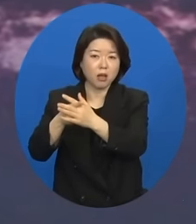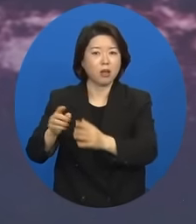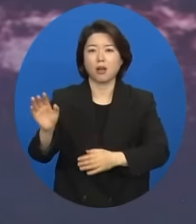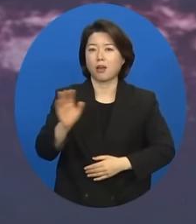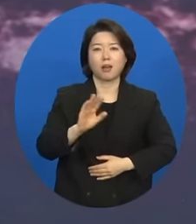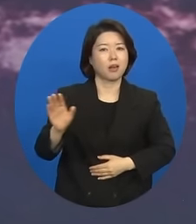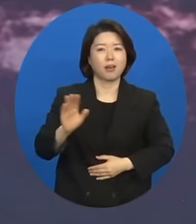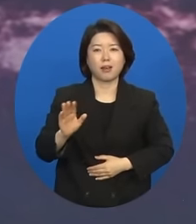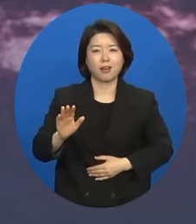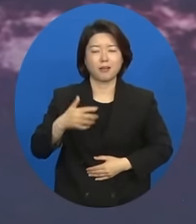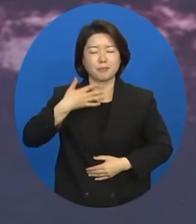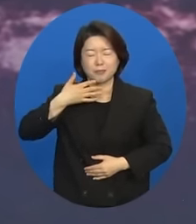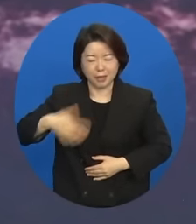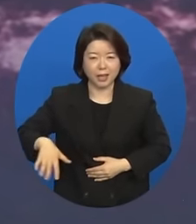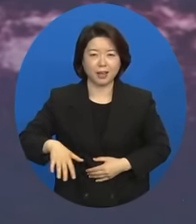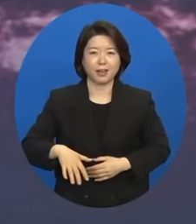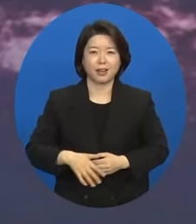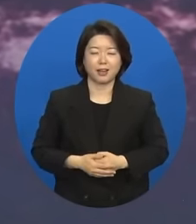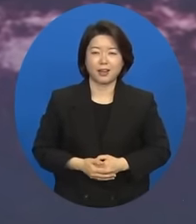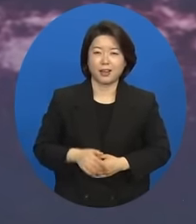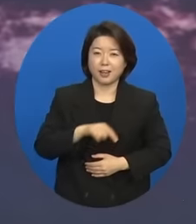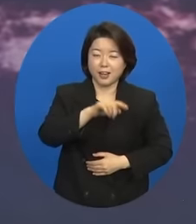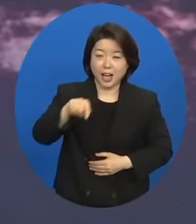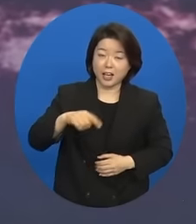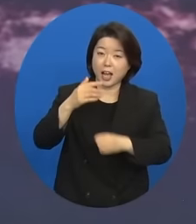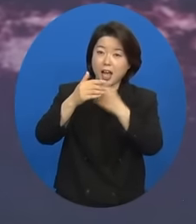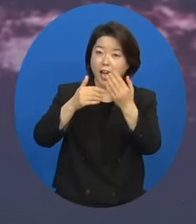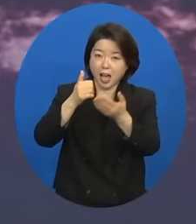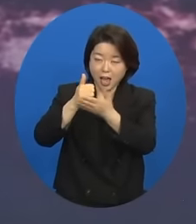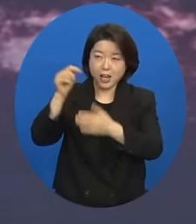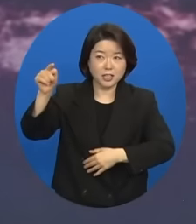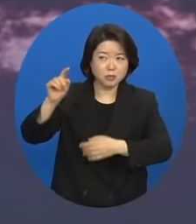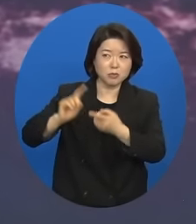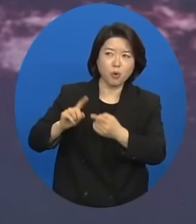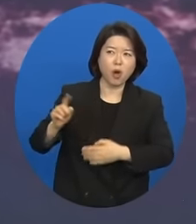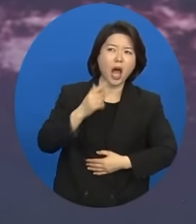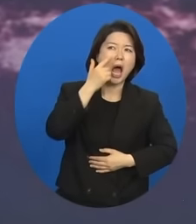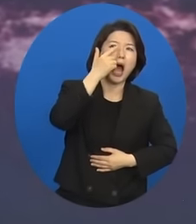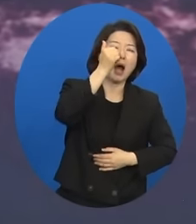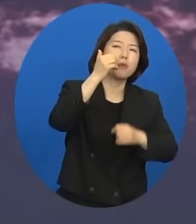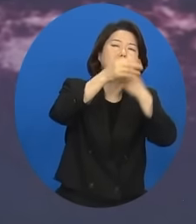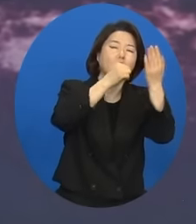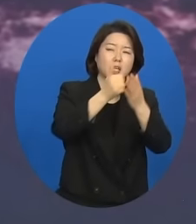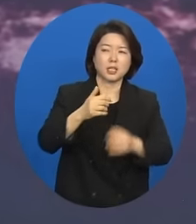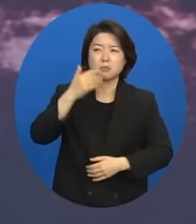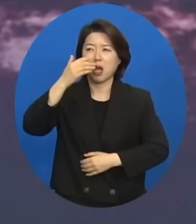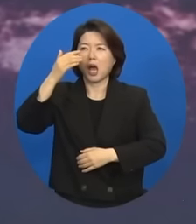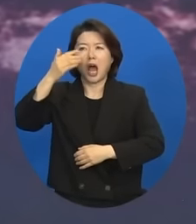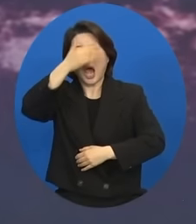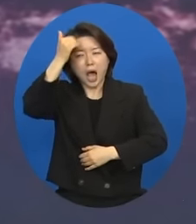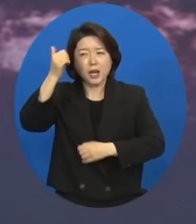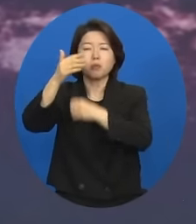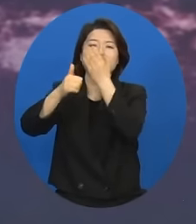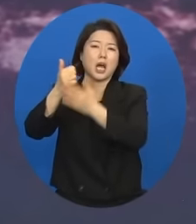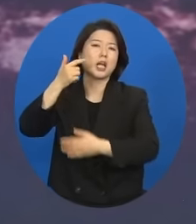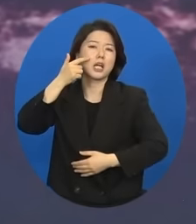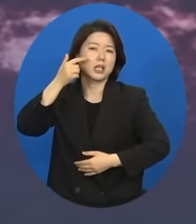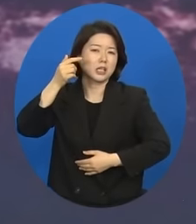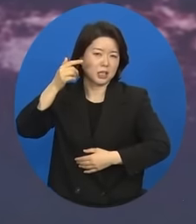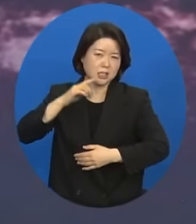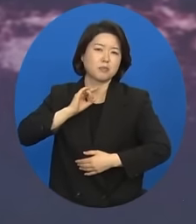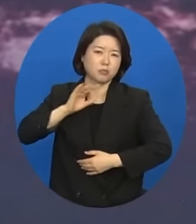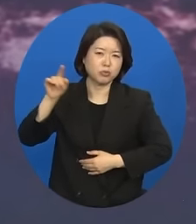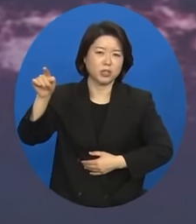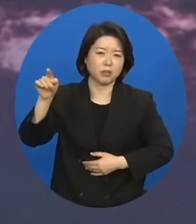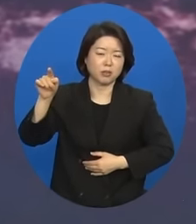것입니다 야곱에게는 그저 하나님은 아버지의 하나님이고 할아버지 하나님이었습니다뿐 아직 야곱에게는 하나님이